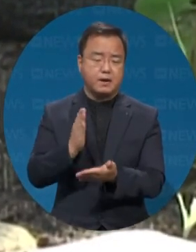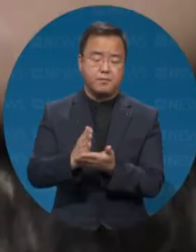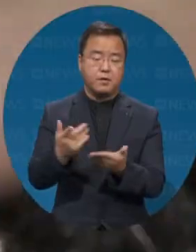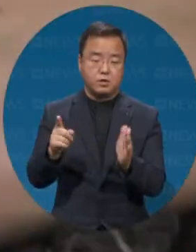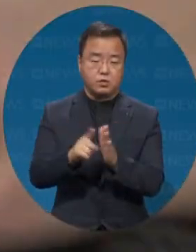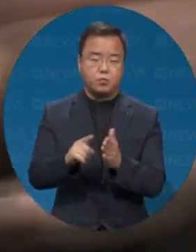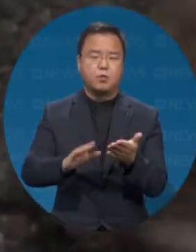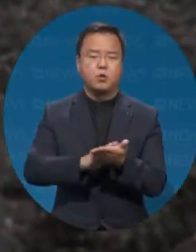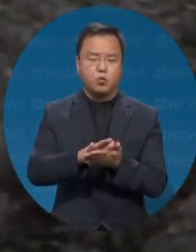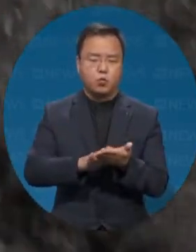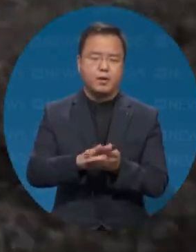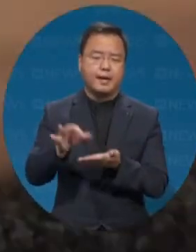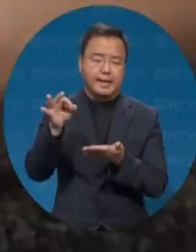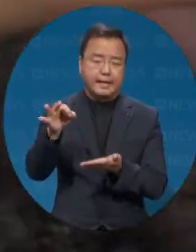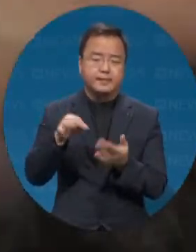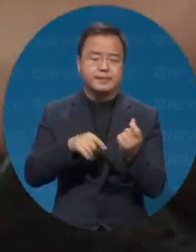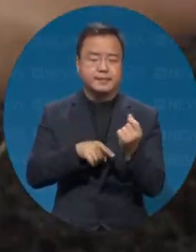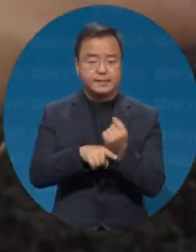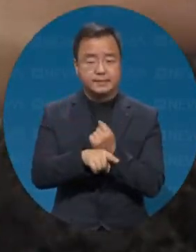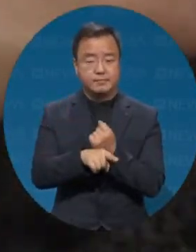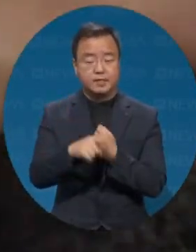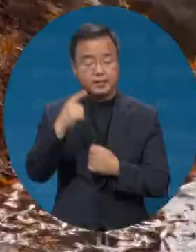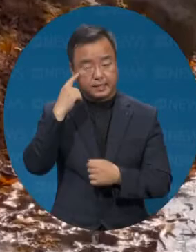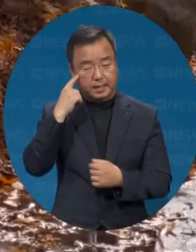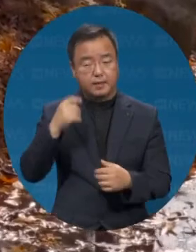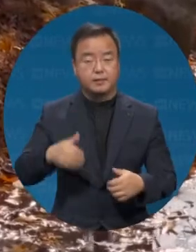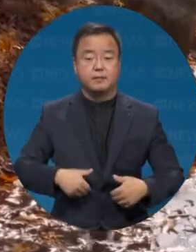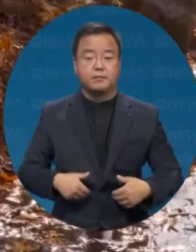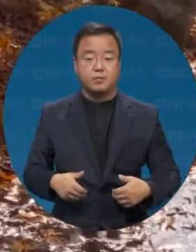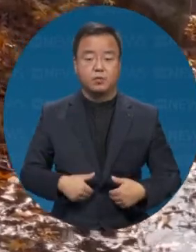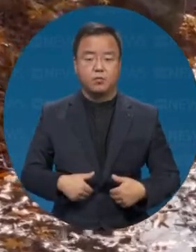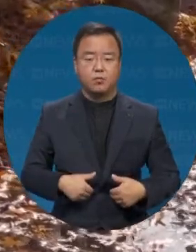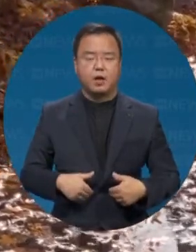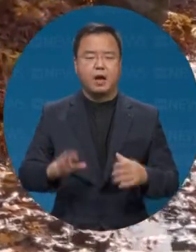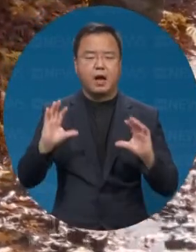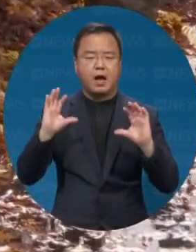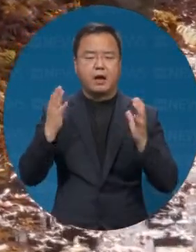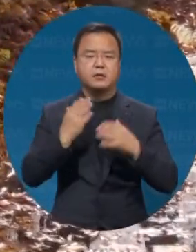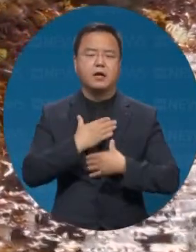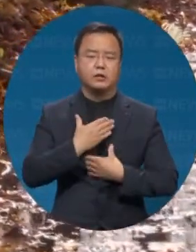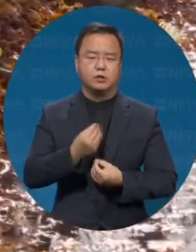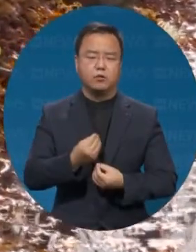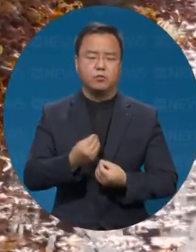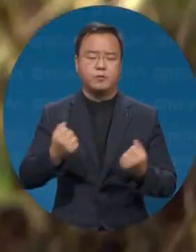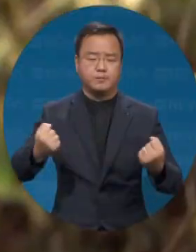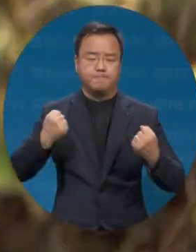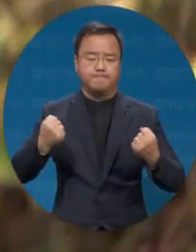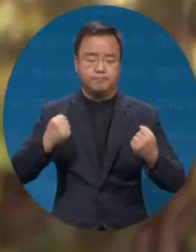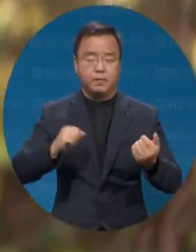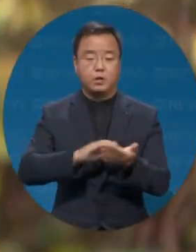가치와 의미를 다시 생각해보는 건 어떨까요? 아이들이 안전하고 건강한 놀이를 하며